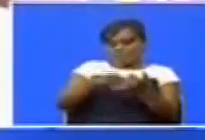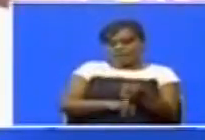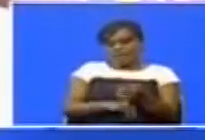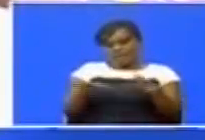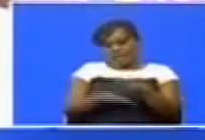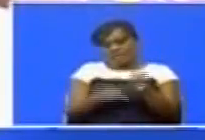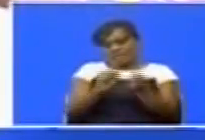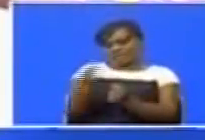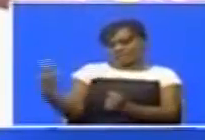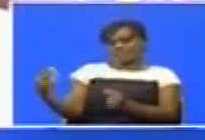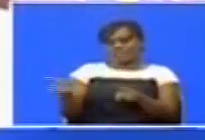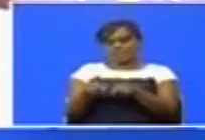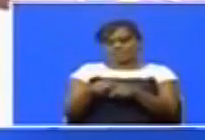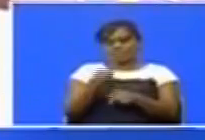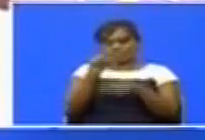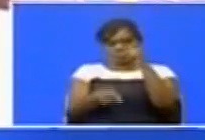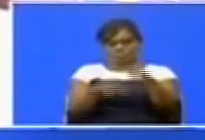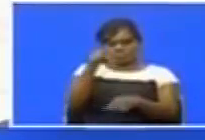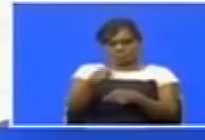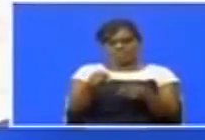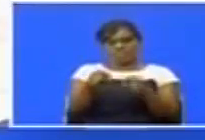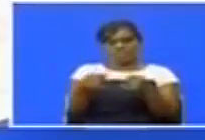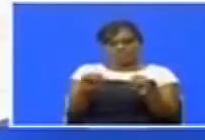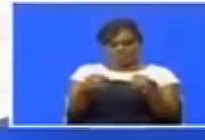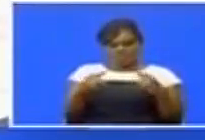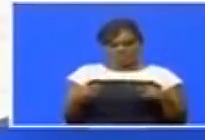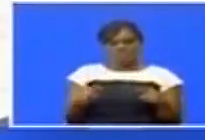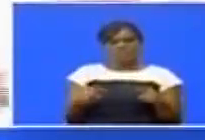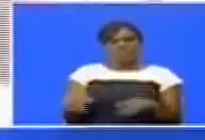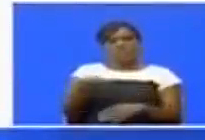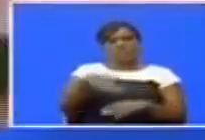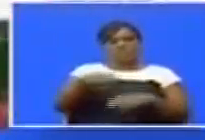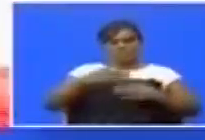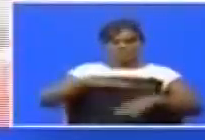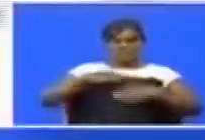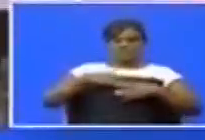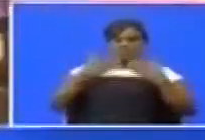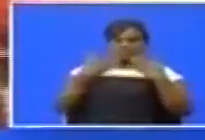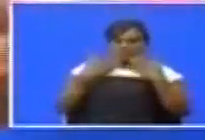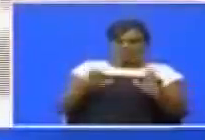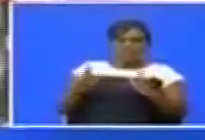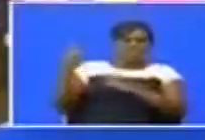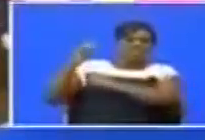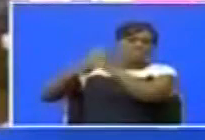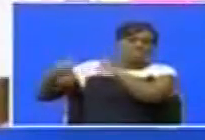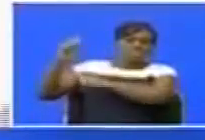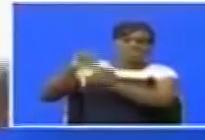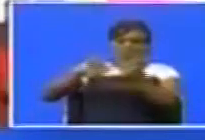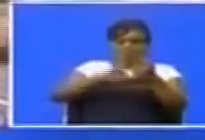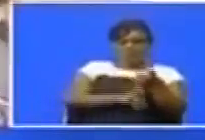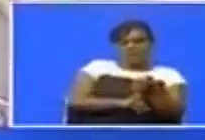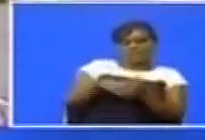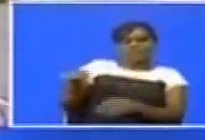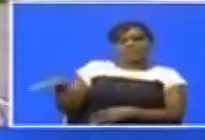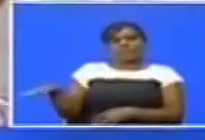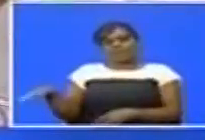wameripotiwa kushtakiwa. Juhudi hizi zote zikifanywa na naibu wa kamishna wa eneo hilo la Samburu ili kumaliza ukeketaji na ndoa za mapema katika kaunti hiyo.